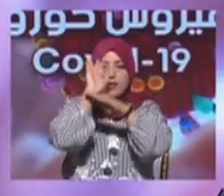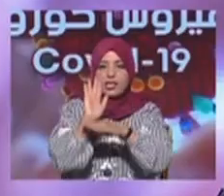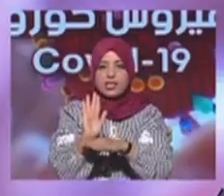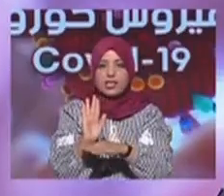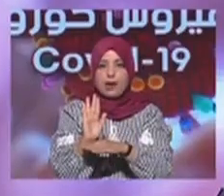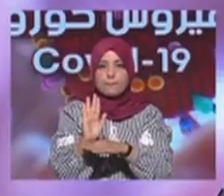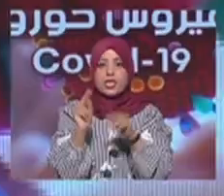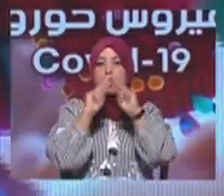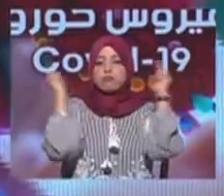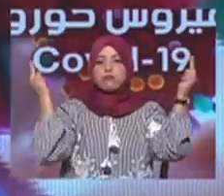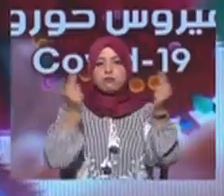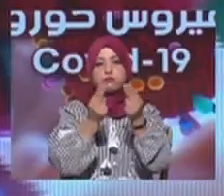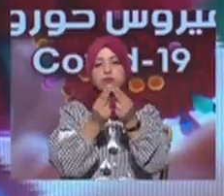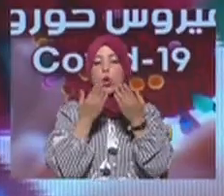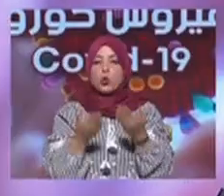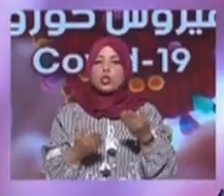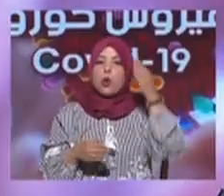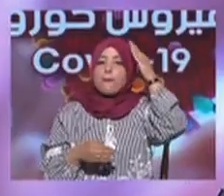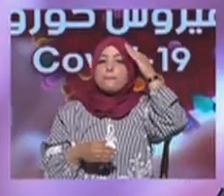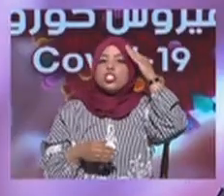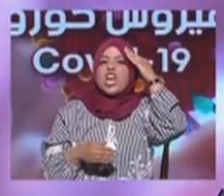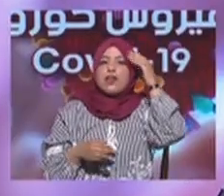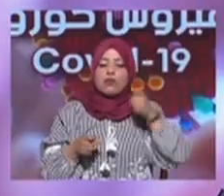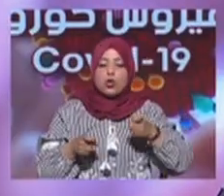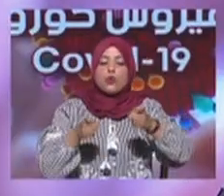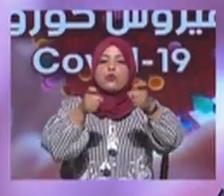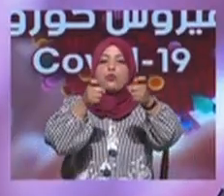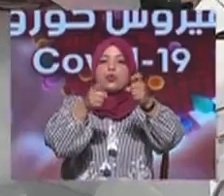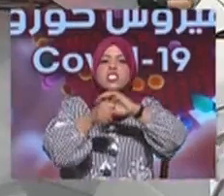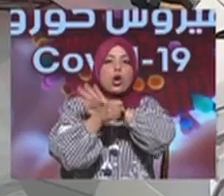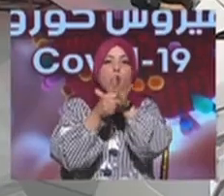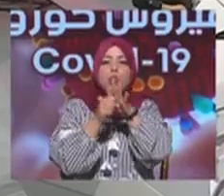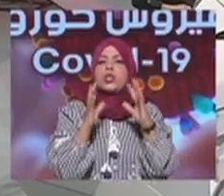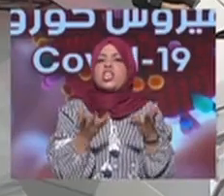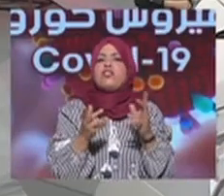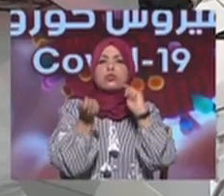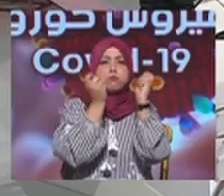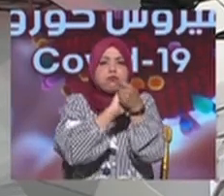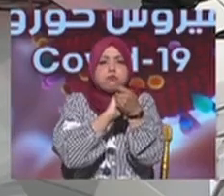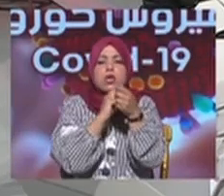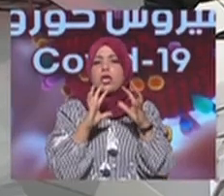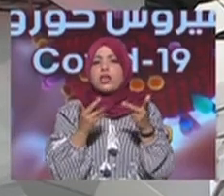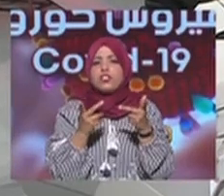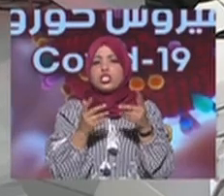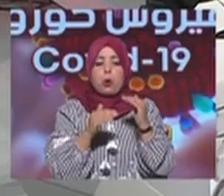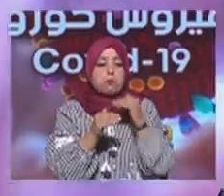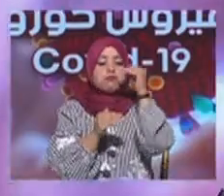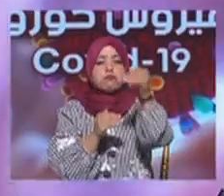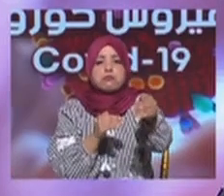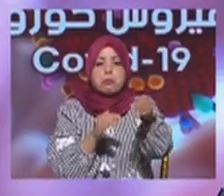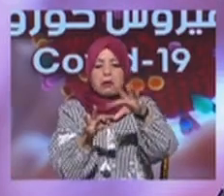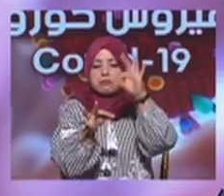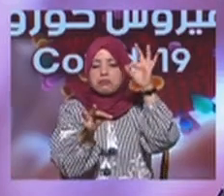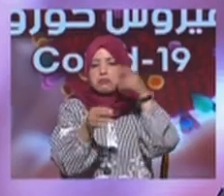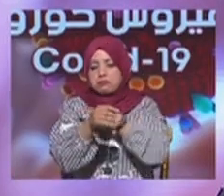على شكل انترناسيونال. باش تعرف على فيروس باش تعرفوا هو شنو كيفاش يتحول وهو شكون وشنو، اكيد انك باش بعد تخرج له